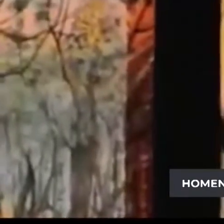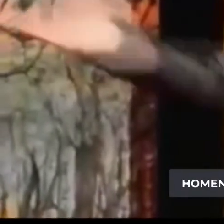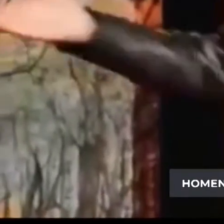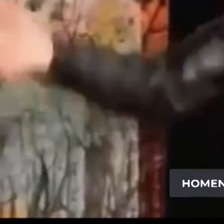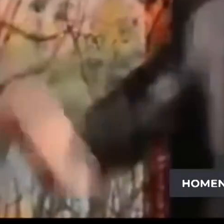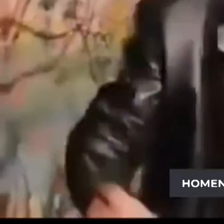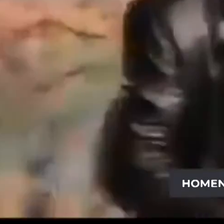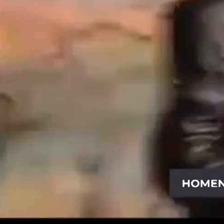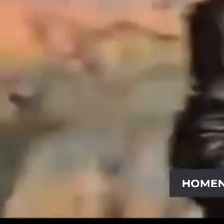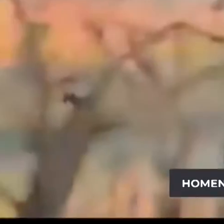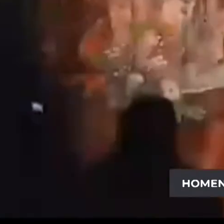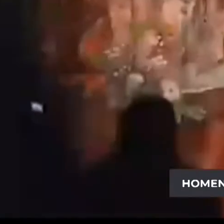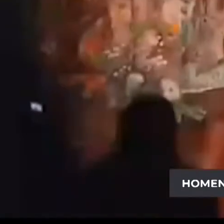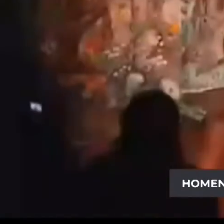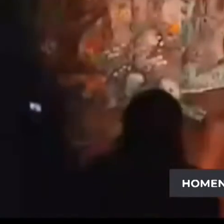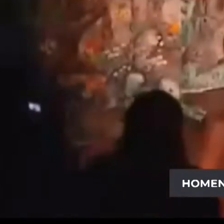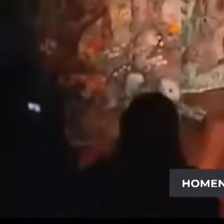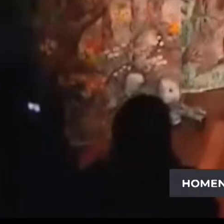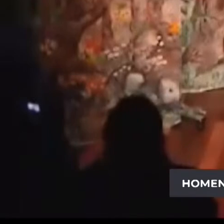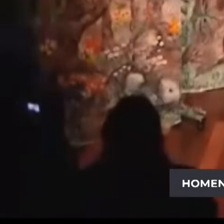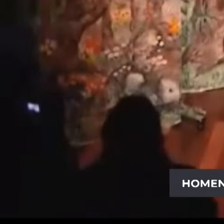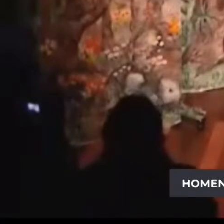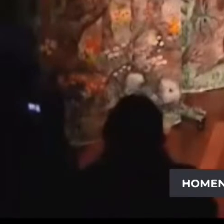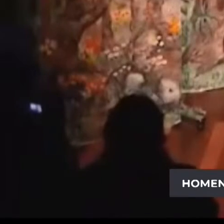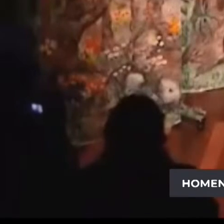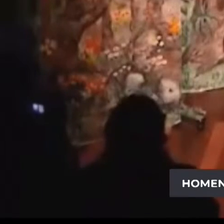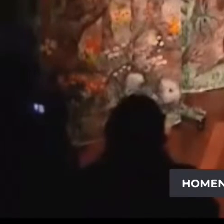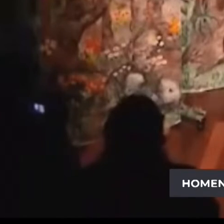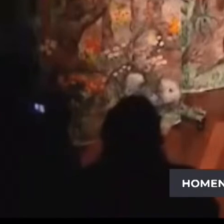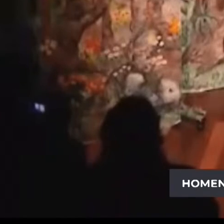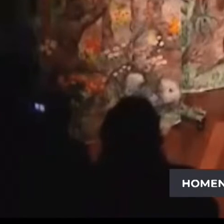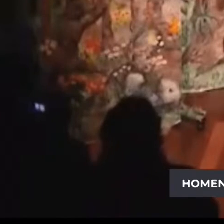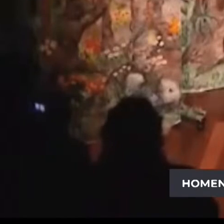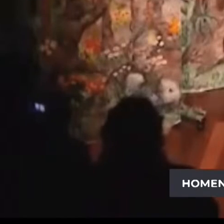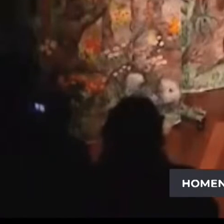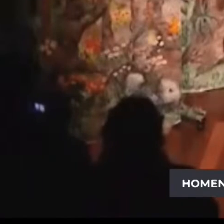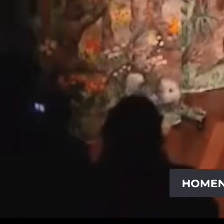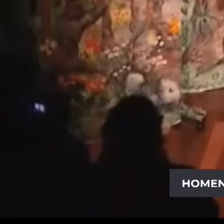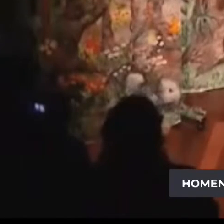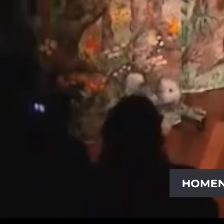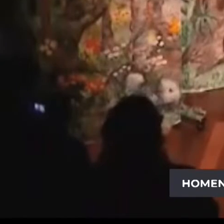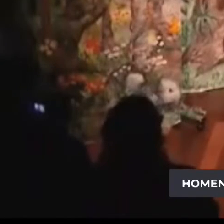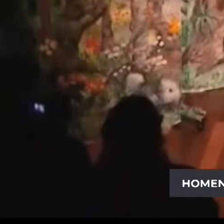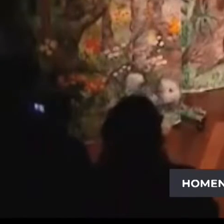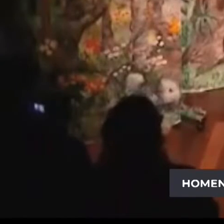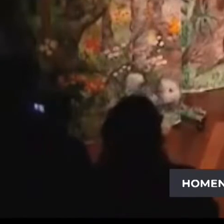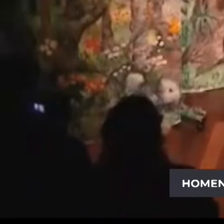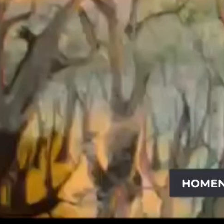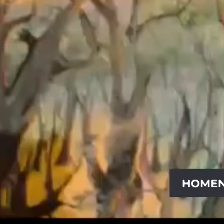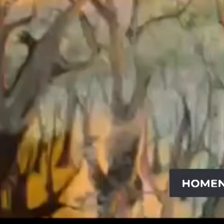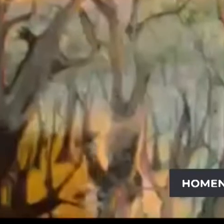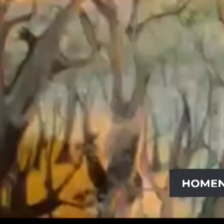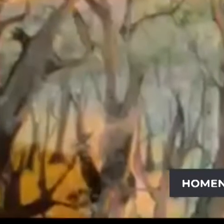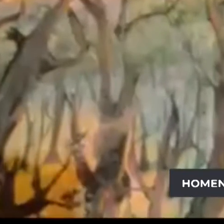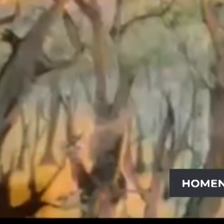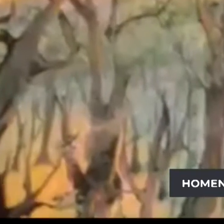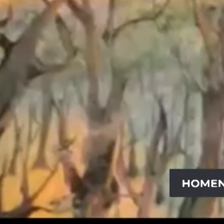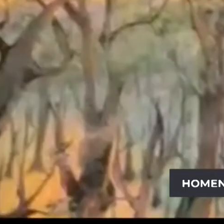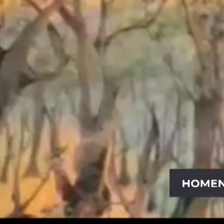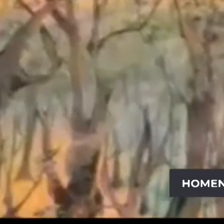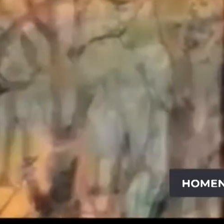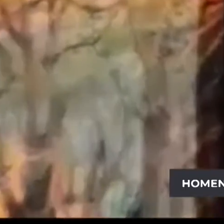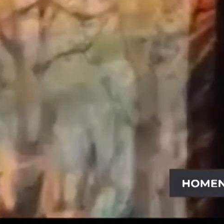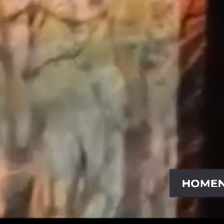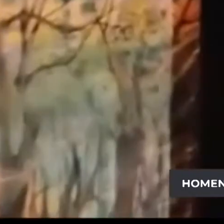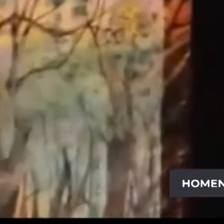Oh, e chi te la floresta? Non trova niente da mangiare. No! Se